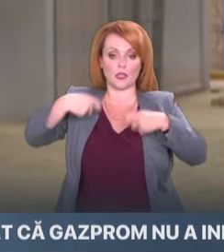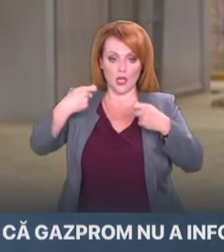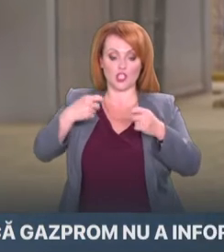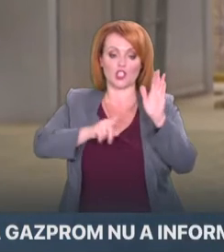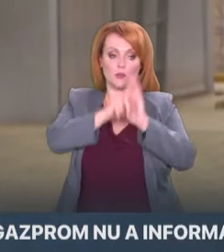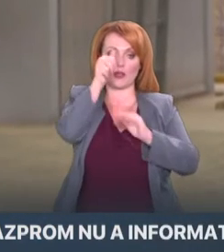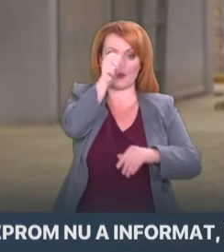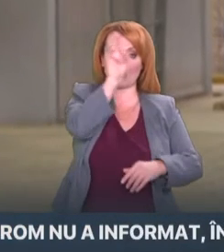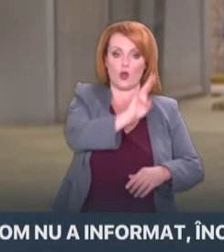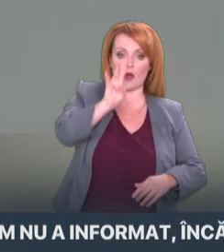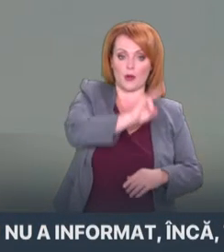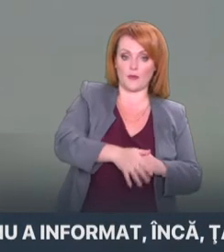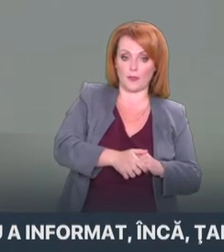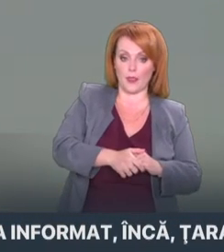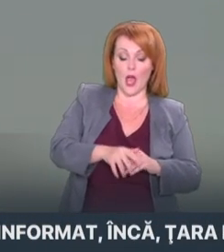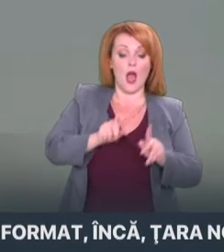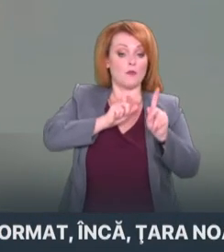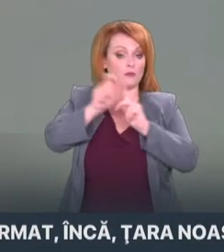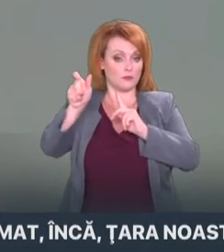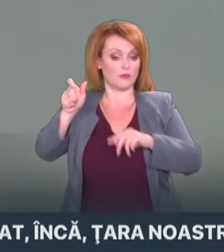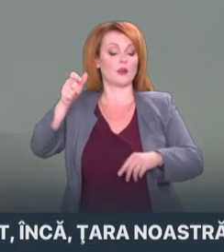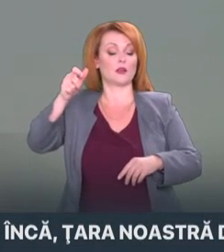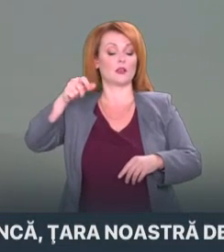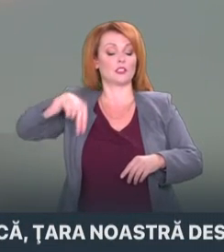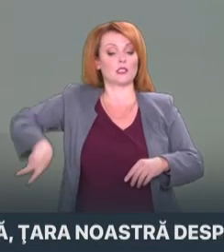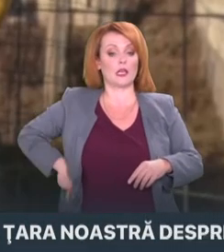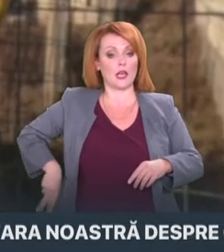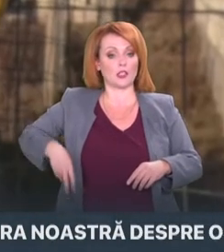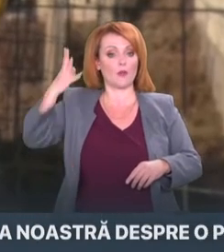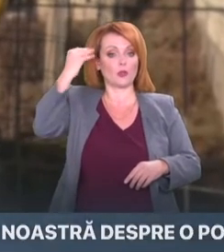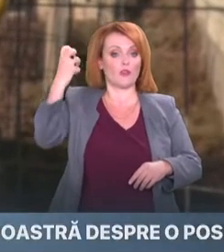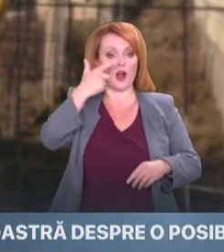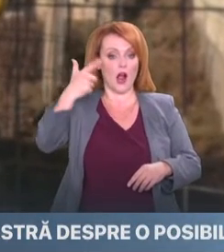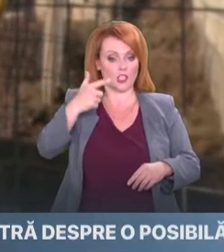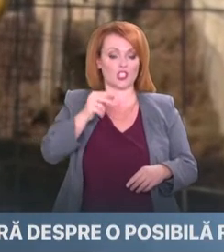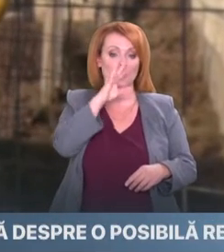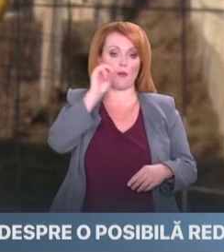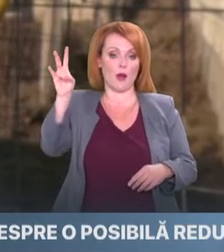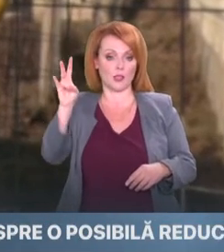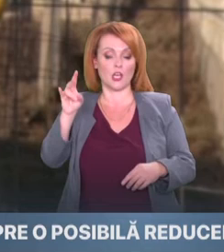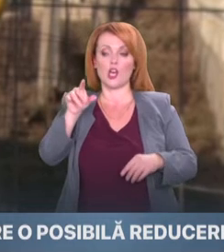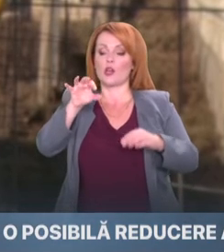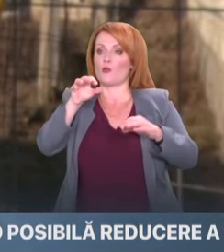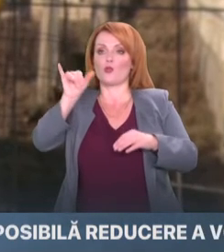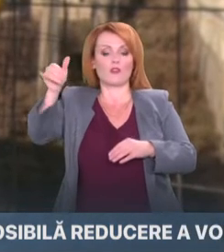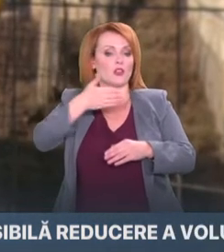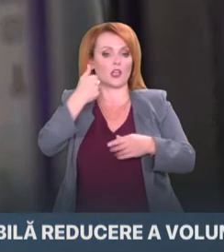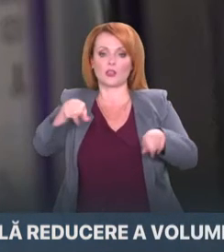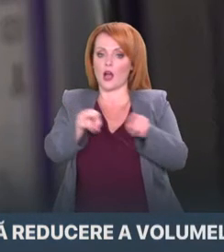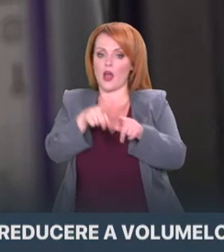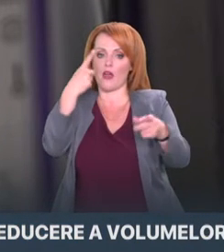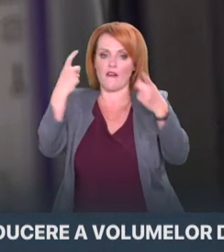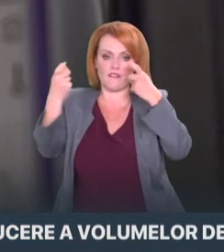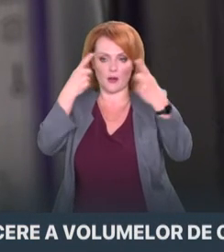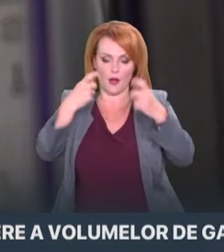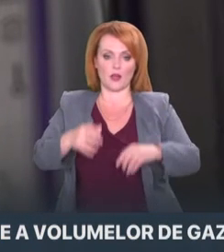replică, șeful Moldova Gaz, Vadim Ceban, a spus că deocamdată compania nu are nicio informație despre rezervarea volumelor lunare din sistemul de